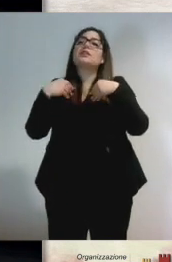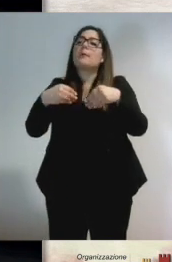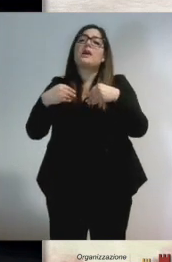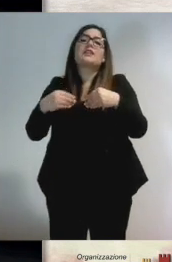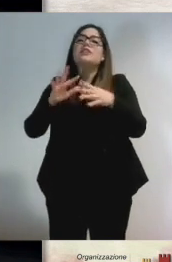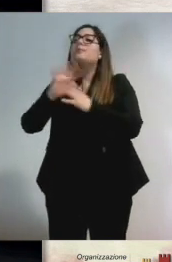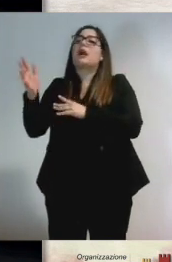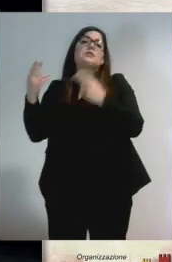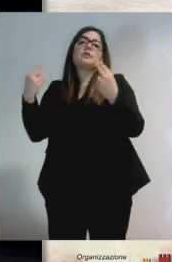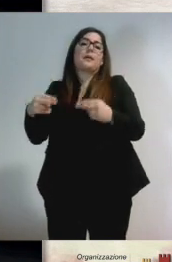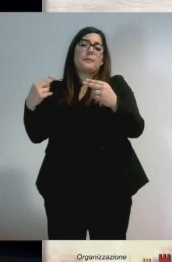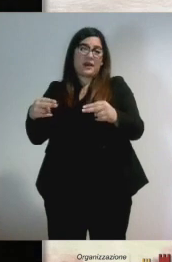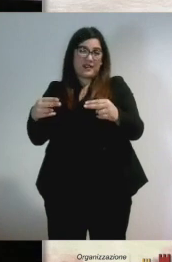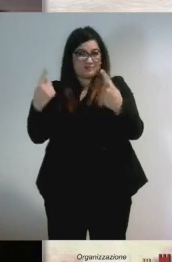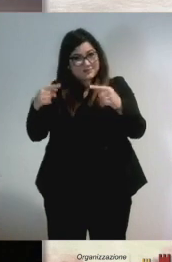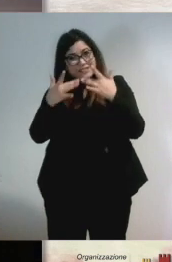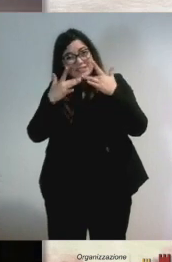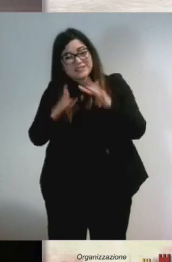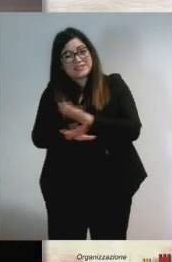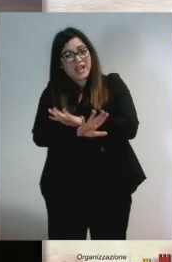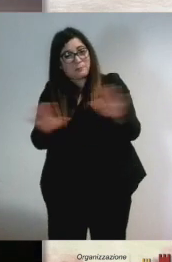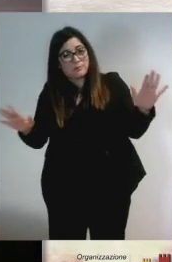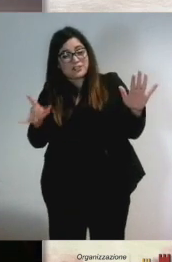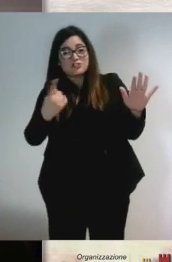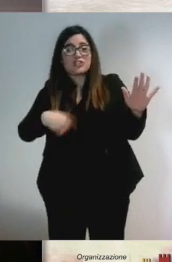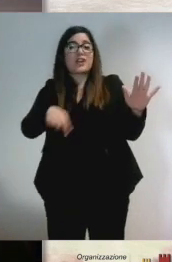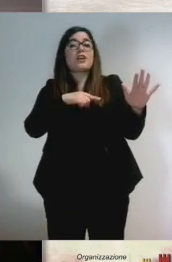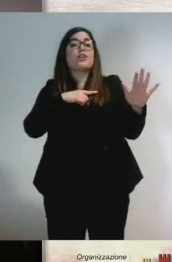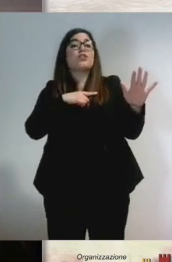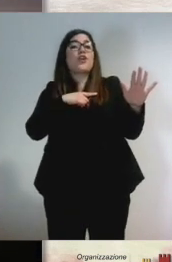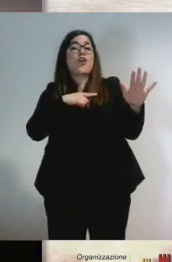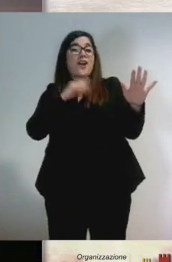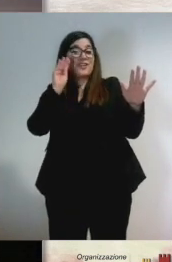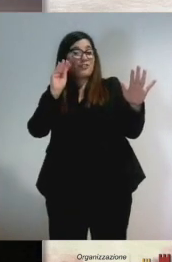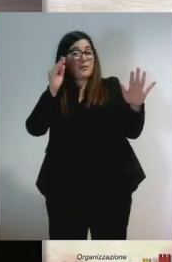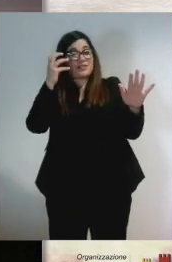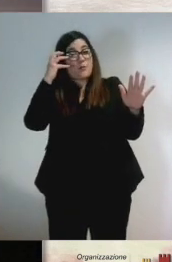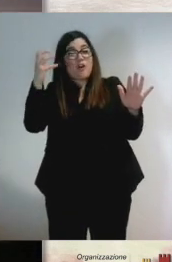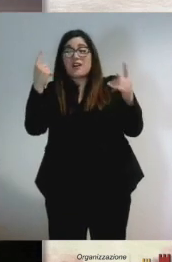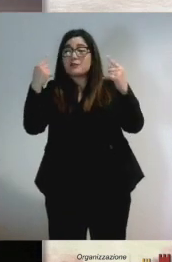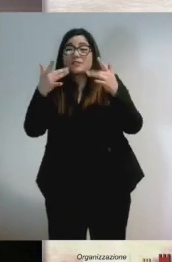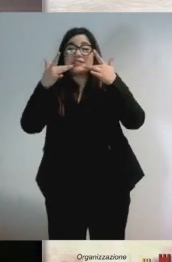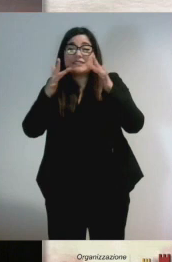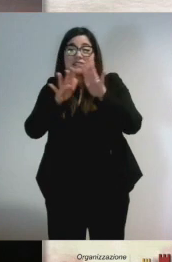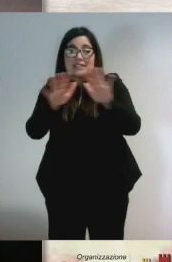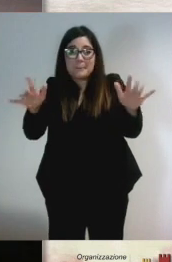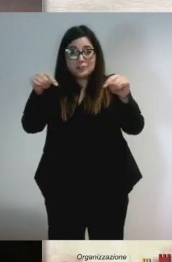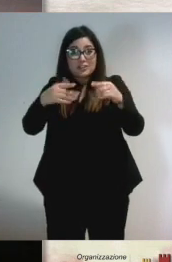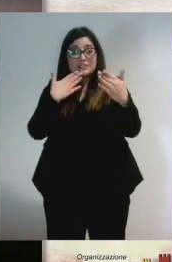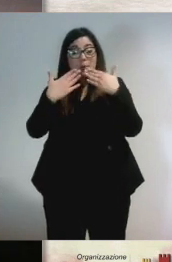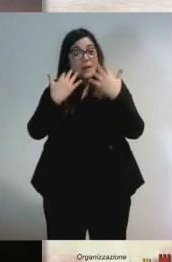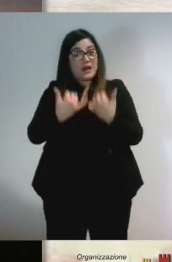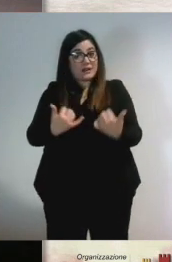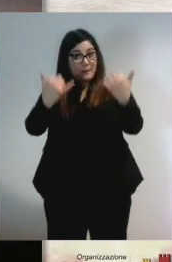queste cose semplici noi chiediamo al governo e adesso al parlamento in sede di